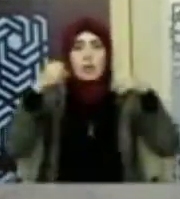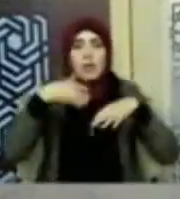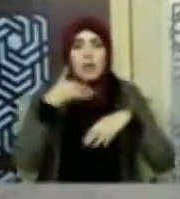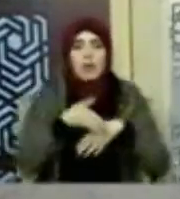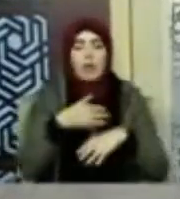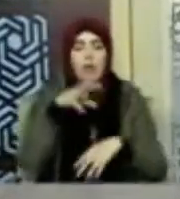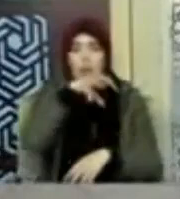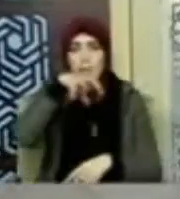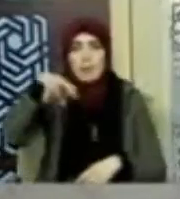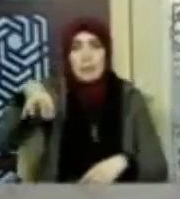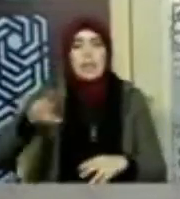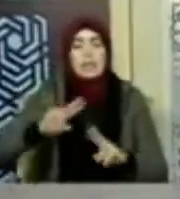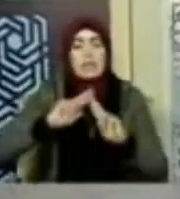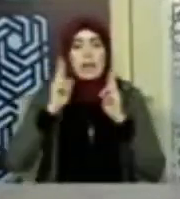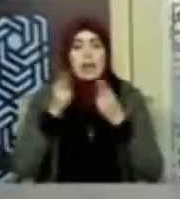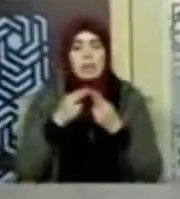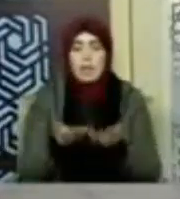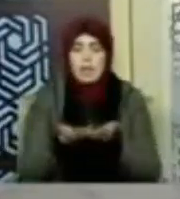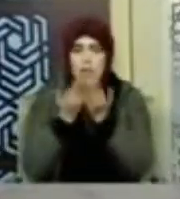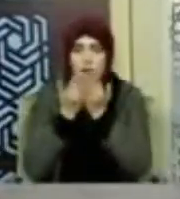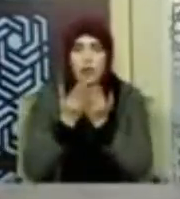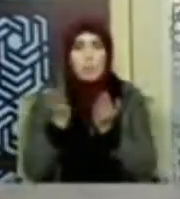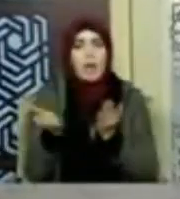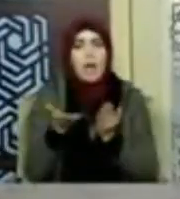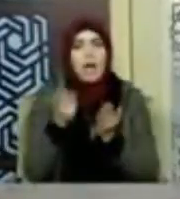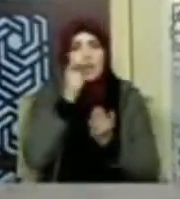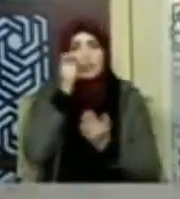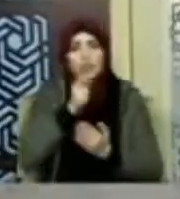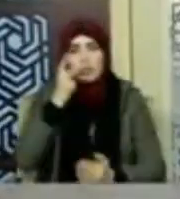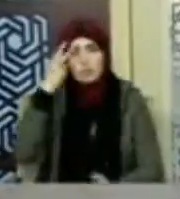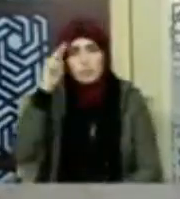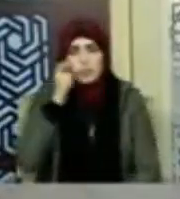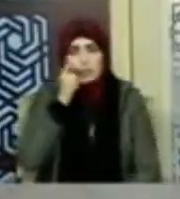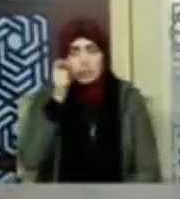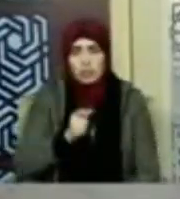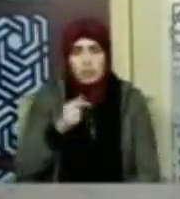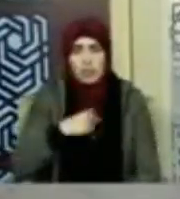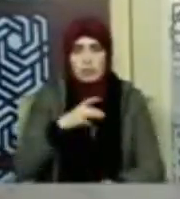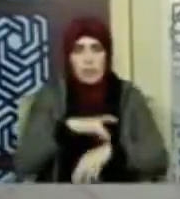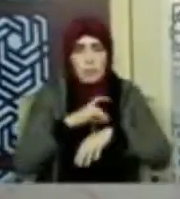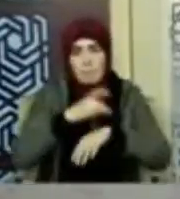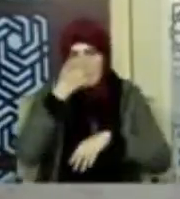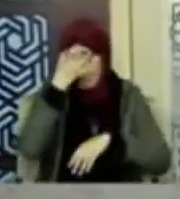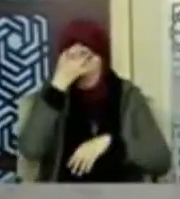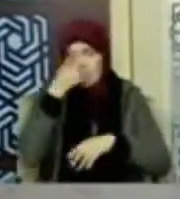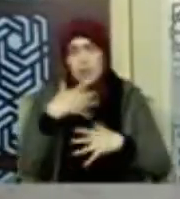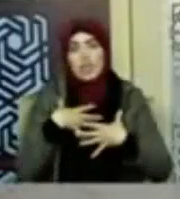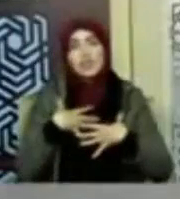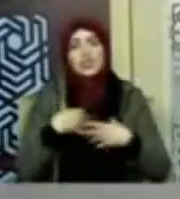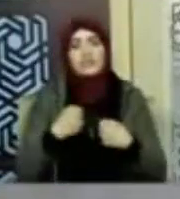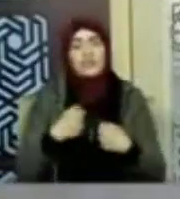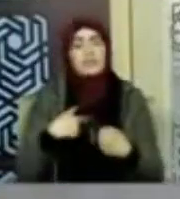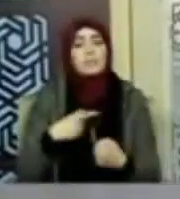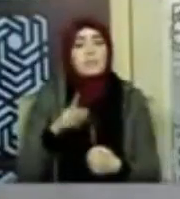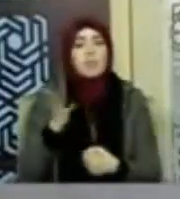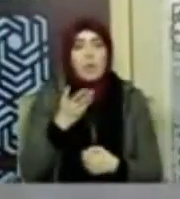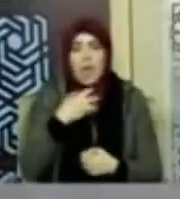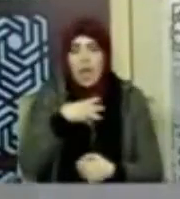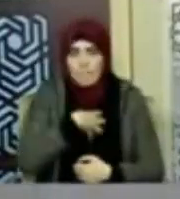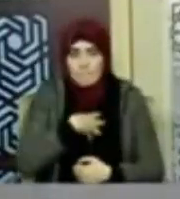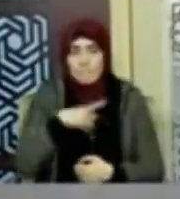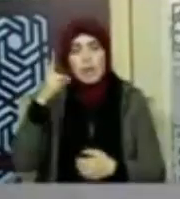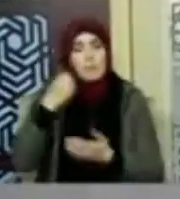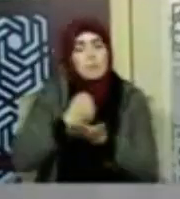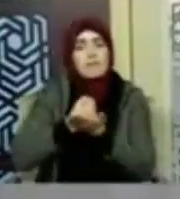لا تجعل فينا ولا لنا ولا بيننا ولا سامعا لنا مريضا إلا شفيته، ولا هما إلا